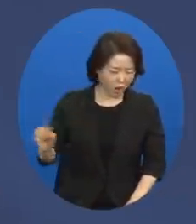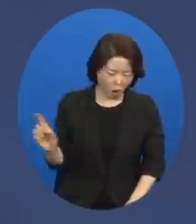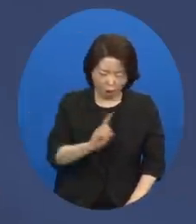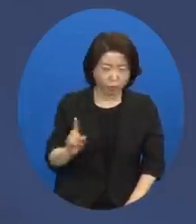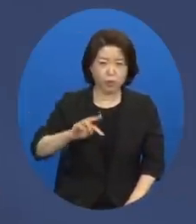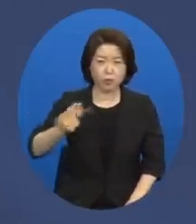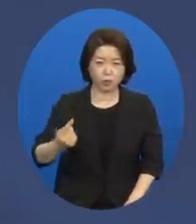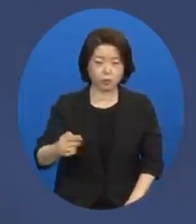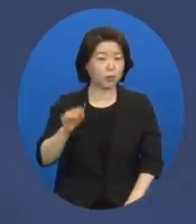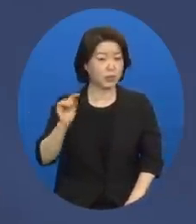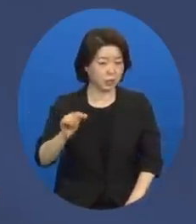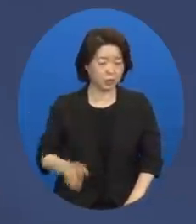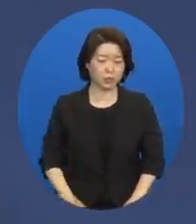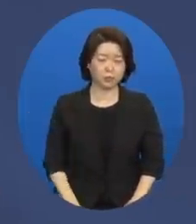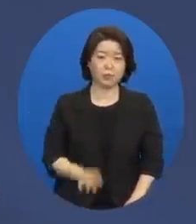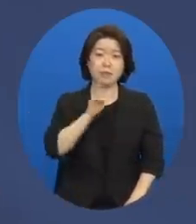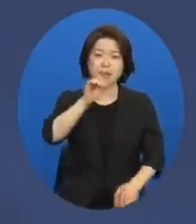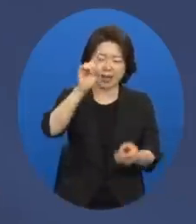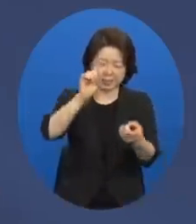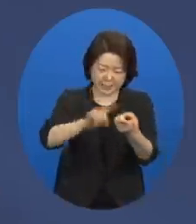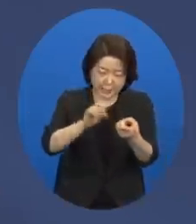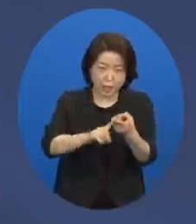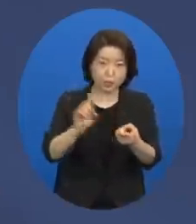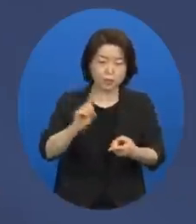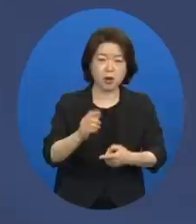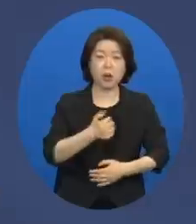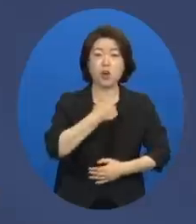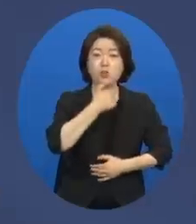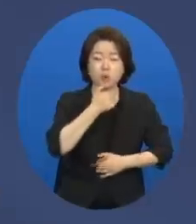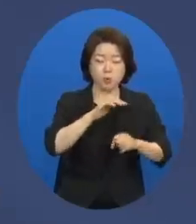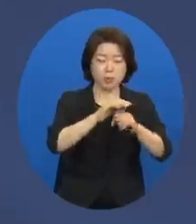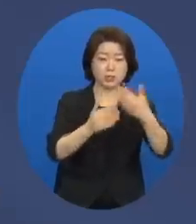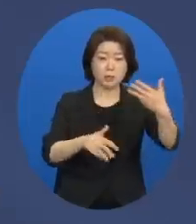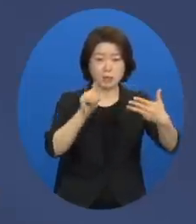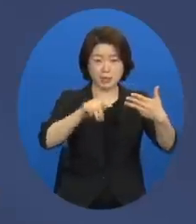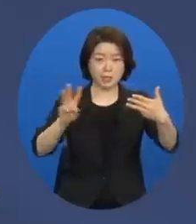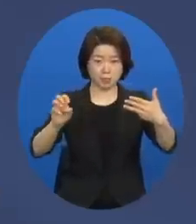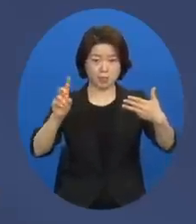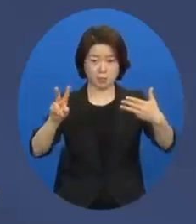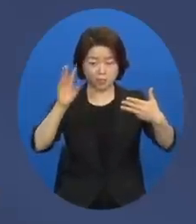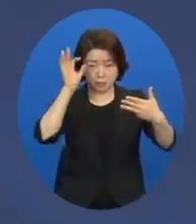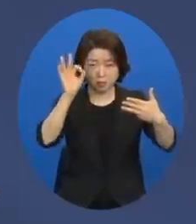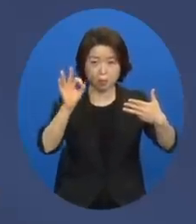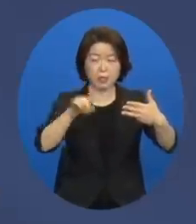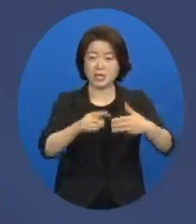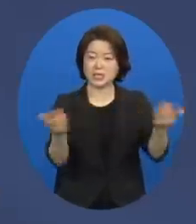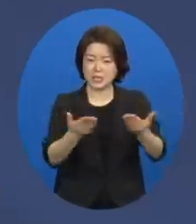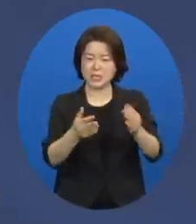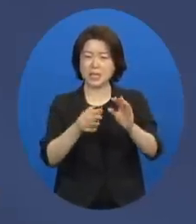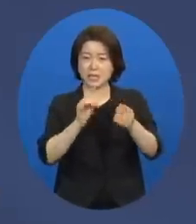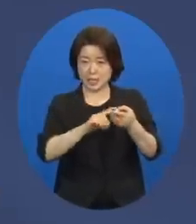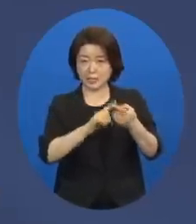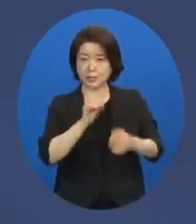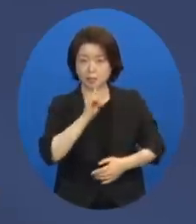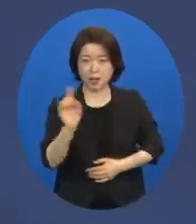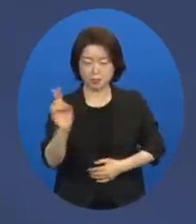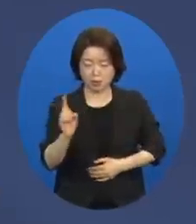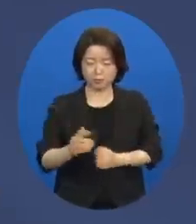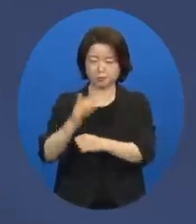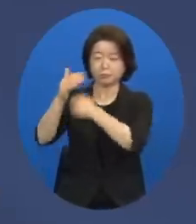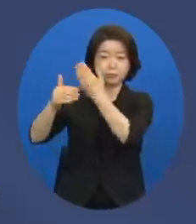이 말을 그대로 받아서 로마서 8장 32절에 보면 이 사건에 대해서 이렇게 말합니다.